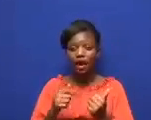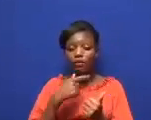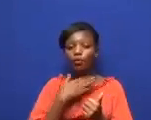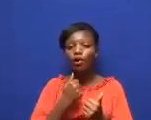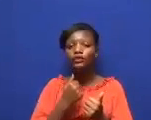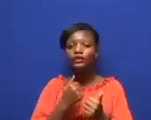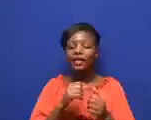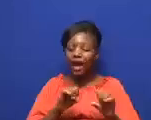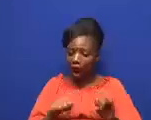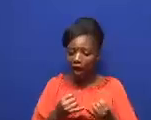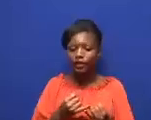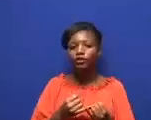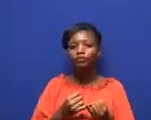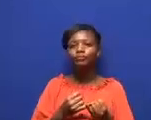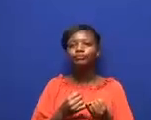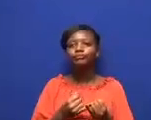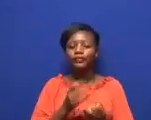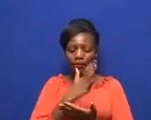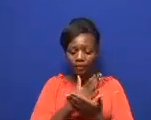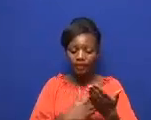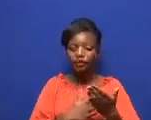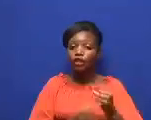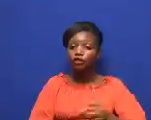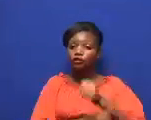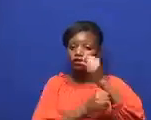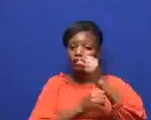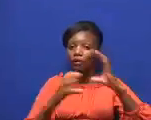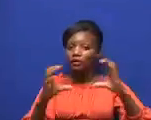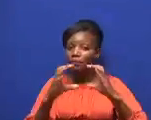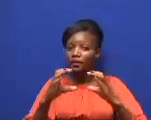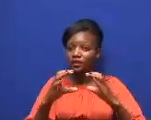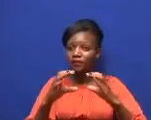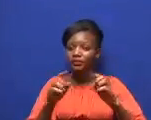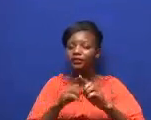chapter, to support the party and be aggressive